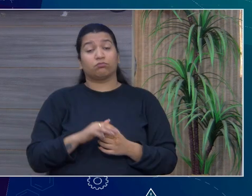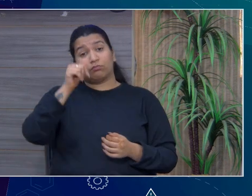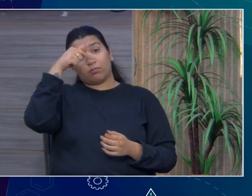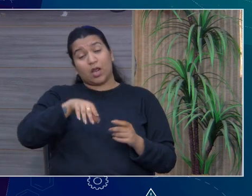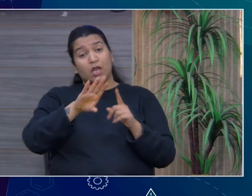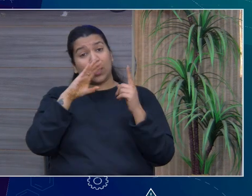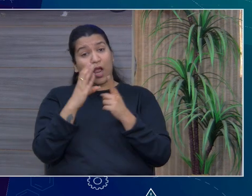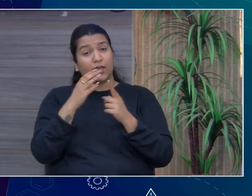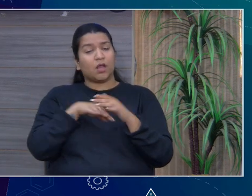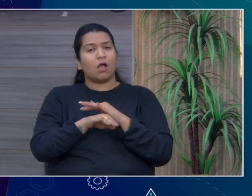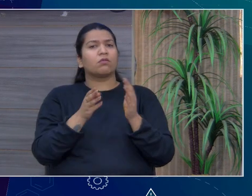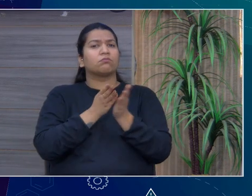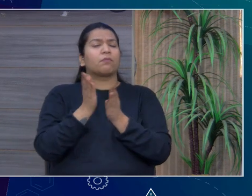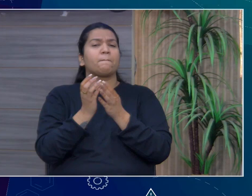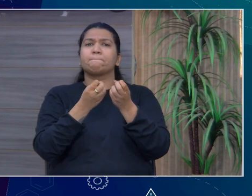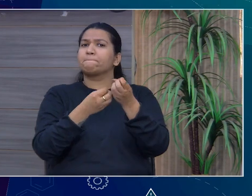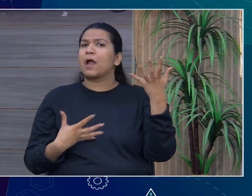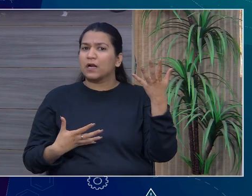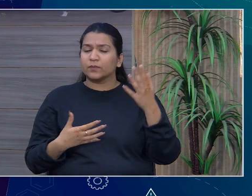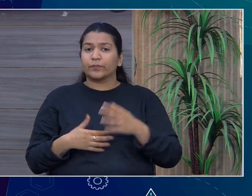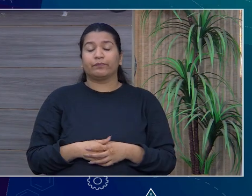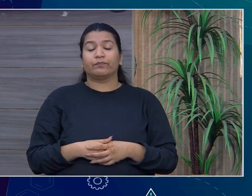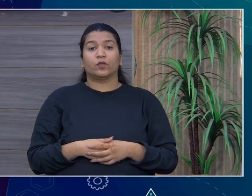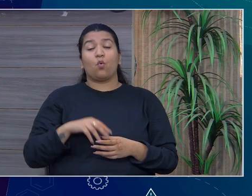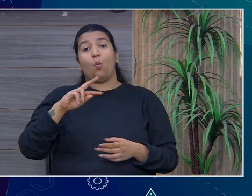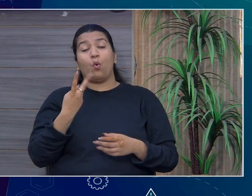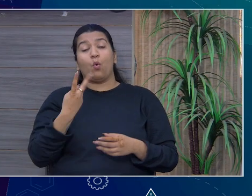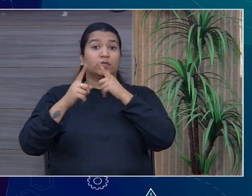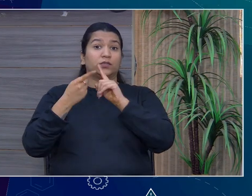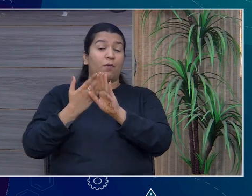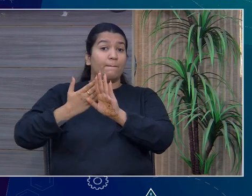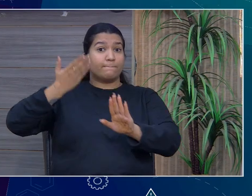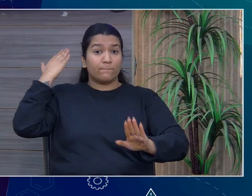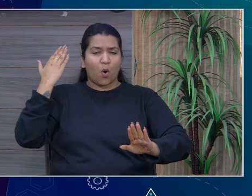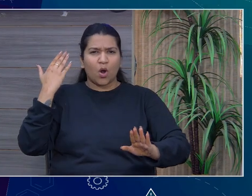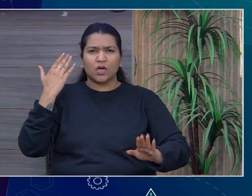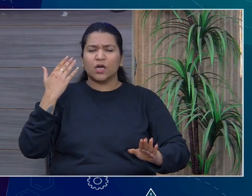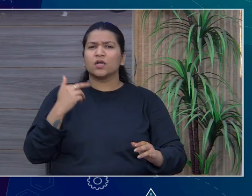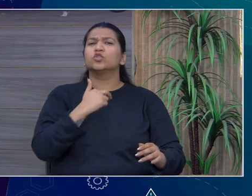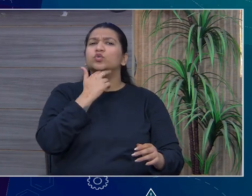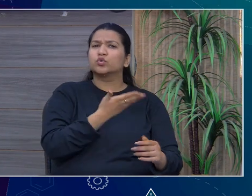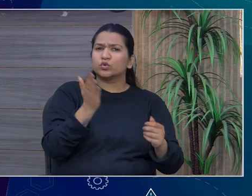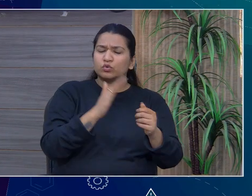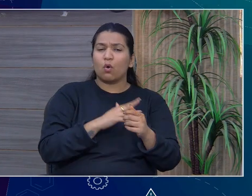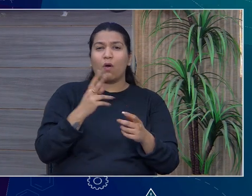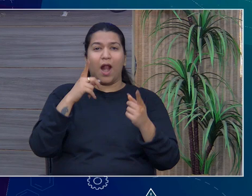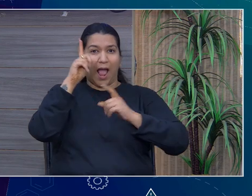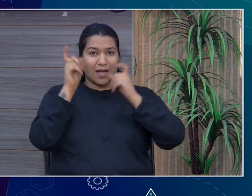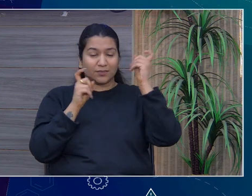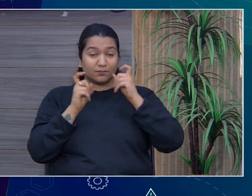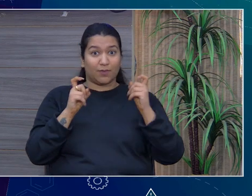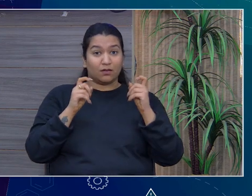हमने इस पर पूरा एक सेशन लिया था कि उसमें आप शास्त्रीय संगीत की बात करें, उसमें आप जो बहुत सारे ऐसे लोक नृत्य हैं जिसपे आपका चेहरा बोलता है,